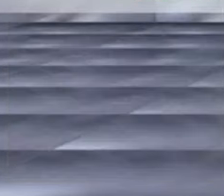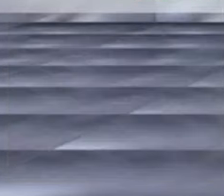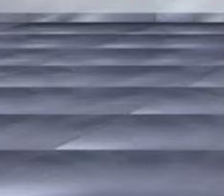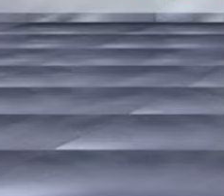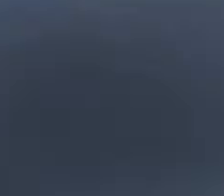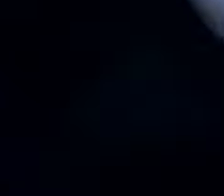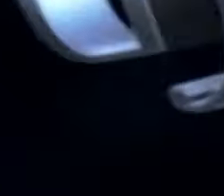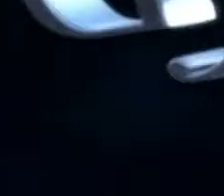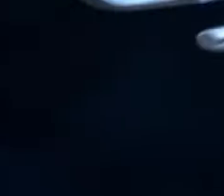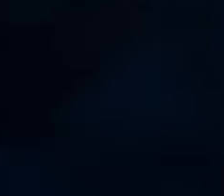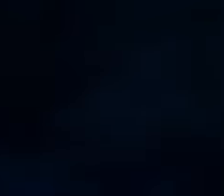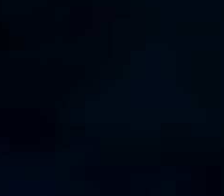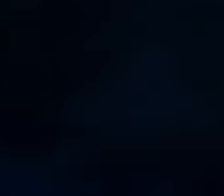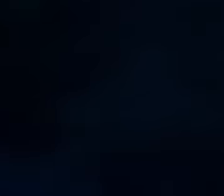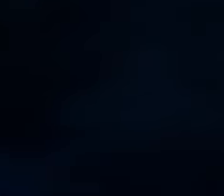الصغر.